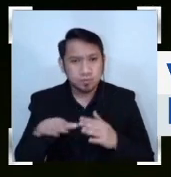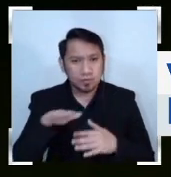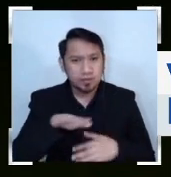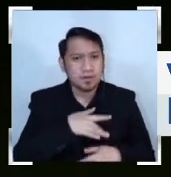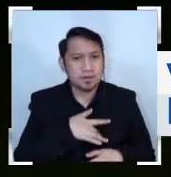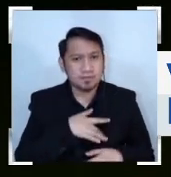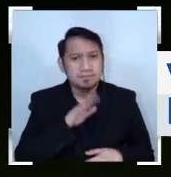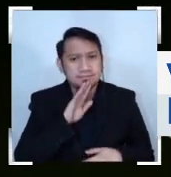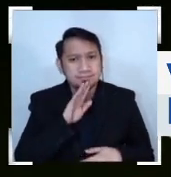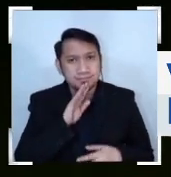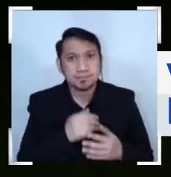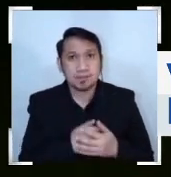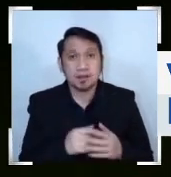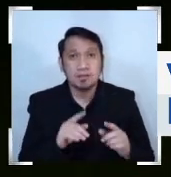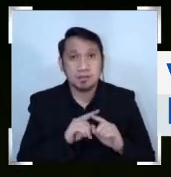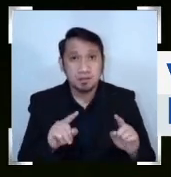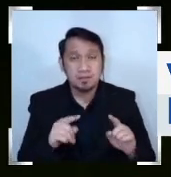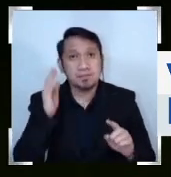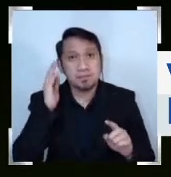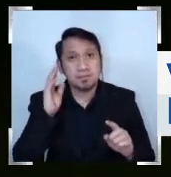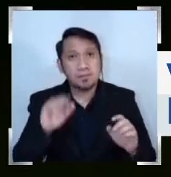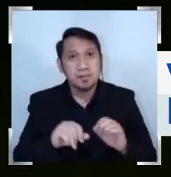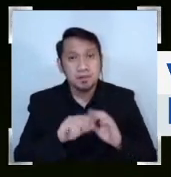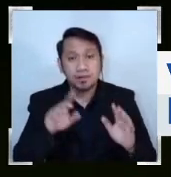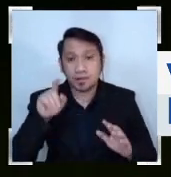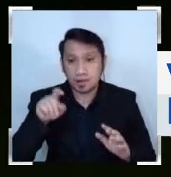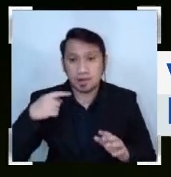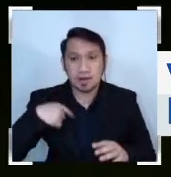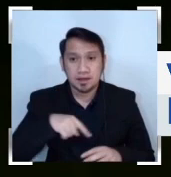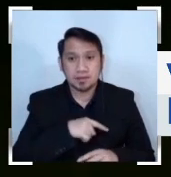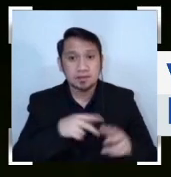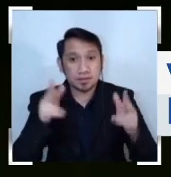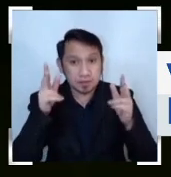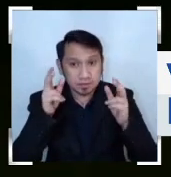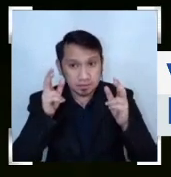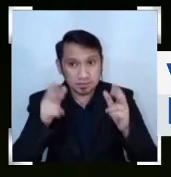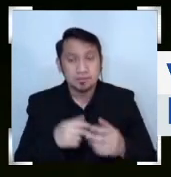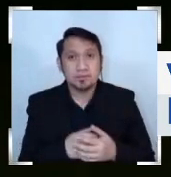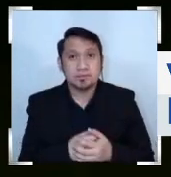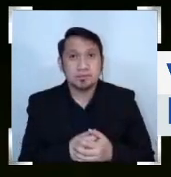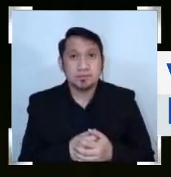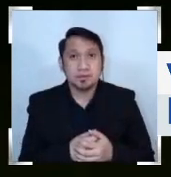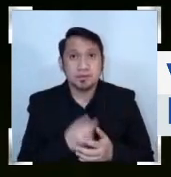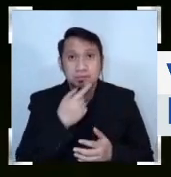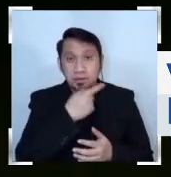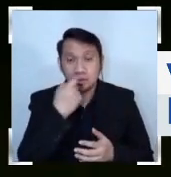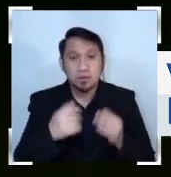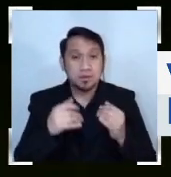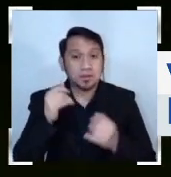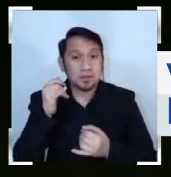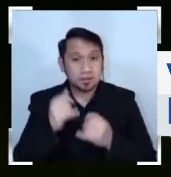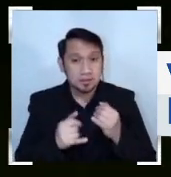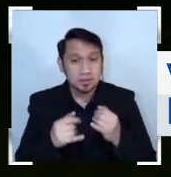Palinaw na ng palinaw ang tinig ng taong bayan. Kailangan nating pakinggan ang tinig na ito dahil sa huli, iisa lang